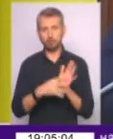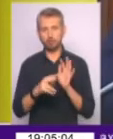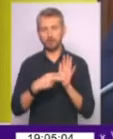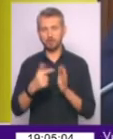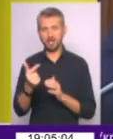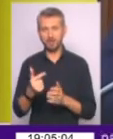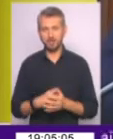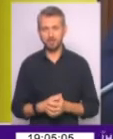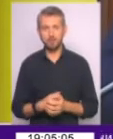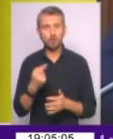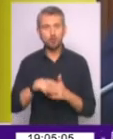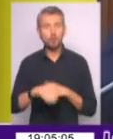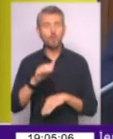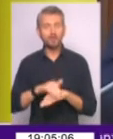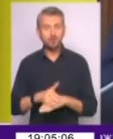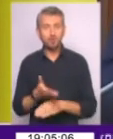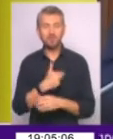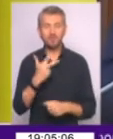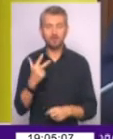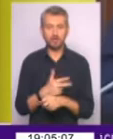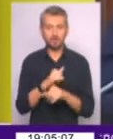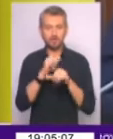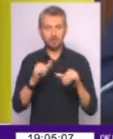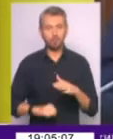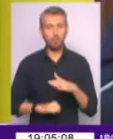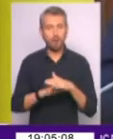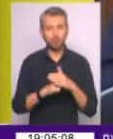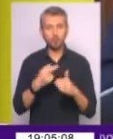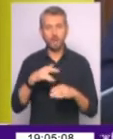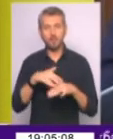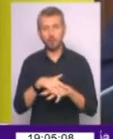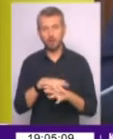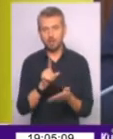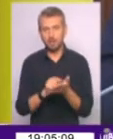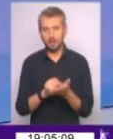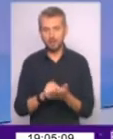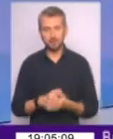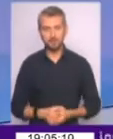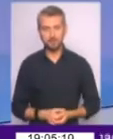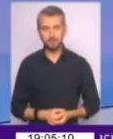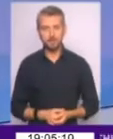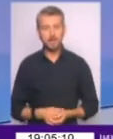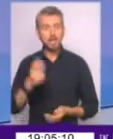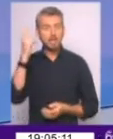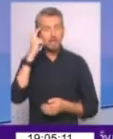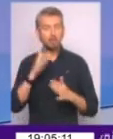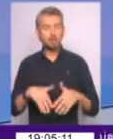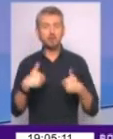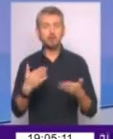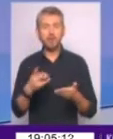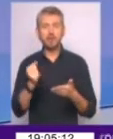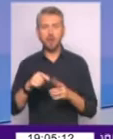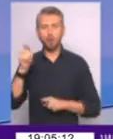1197 гривень. Тобто фактично ми втричі збільшуємо базу для нарахування пенсій. Київ презентували на